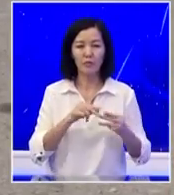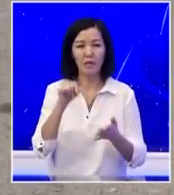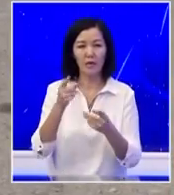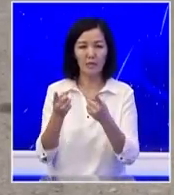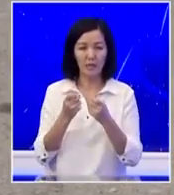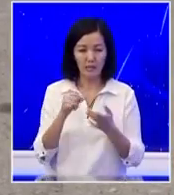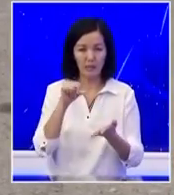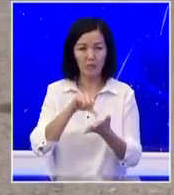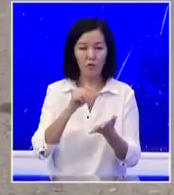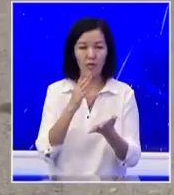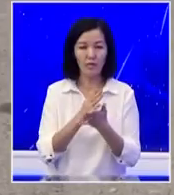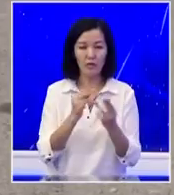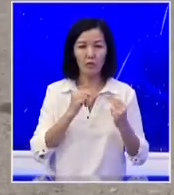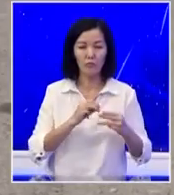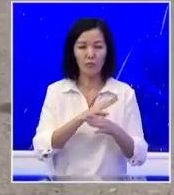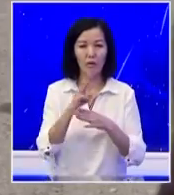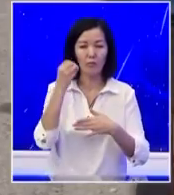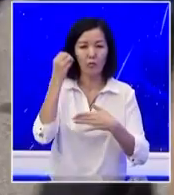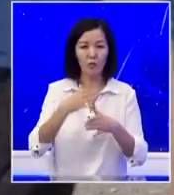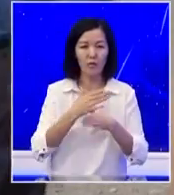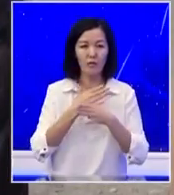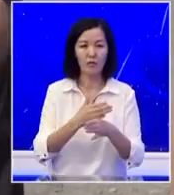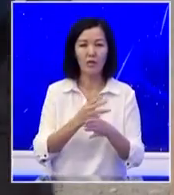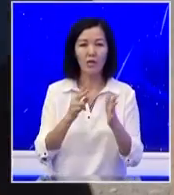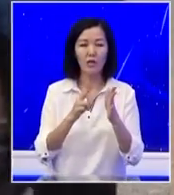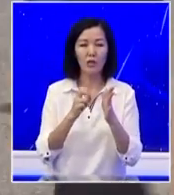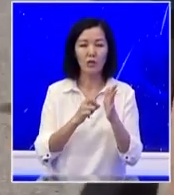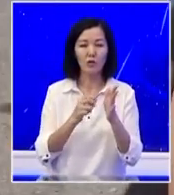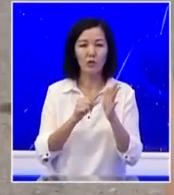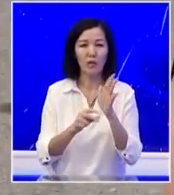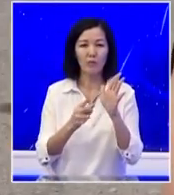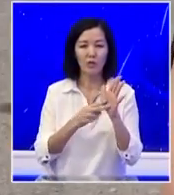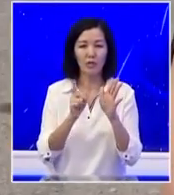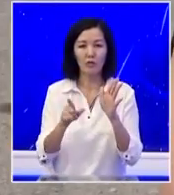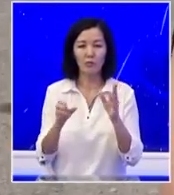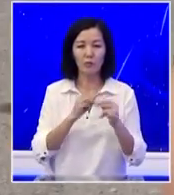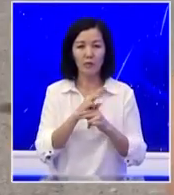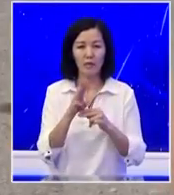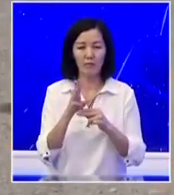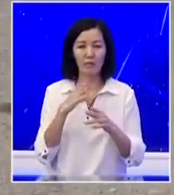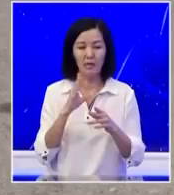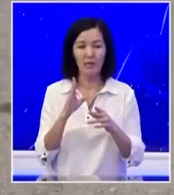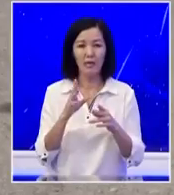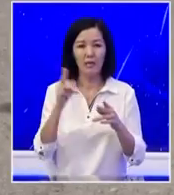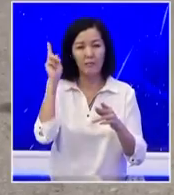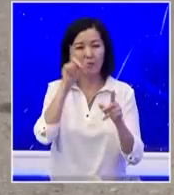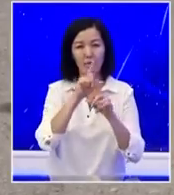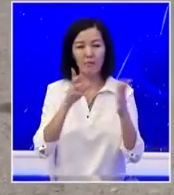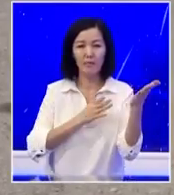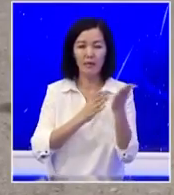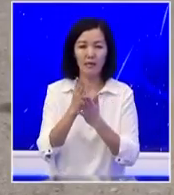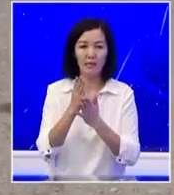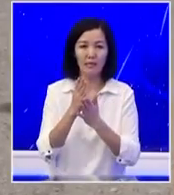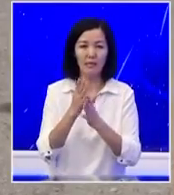тұрғызылады. Оның ішінде жұмыспен қамту орталығы арқылы 767 адам жұмыспен қамтылады. Егер де білім саласына келетін болсақ,